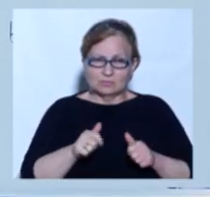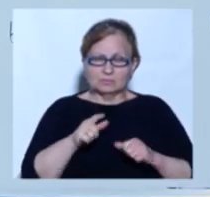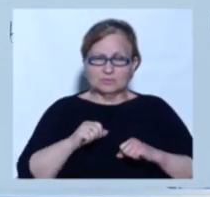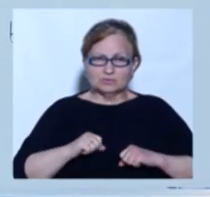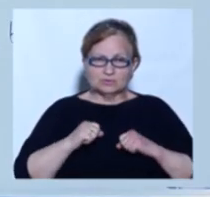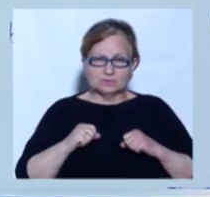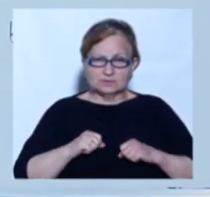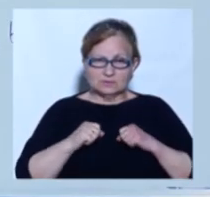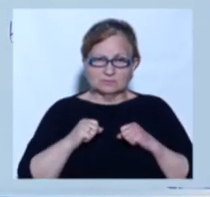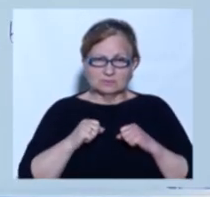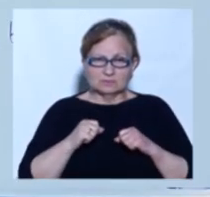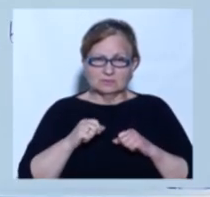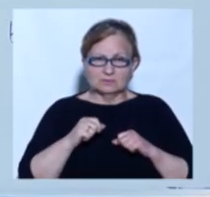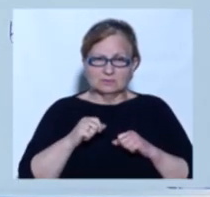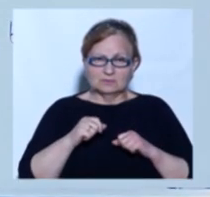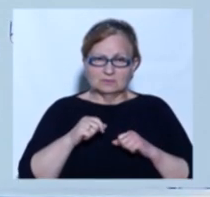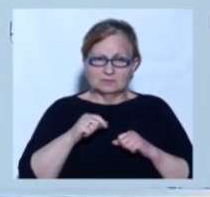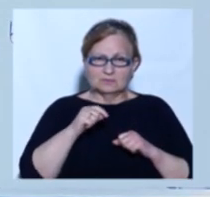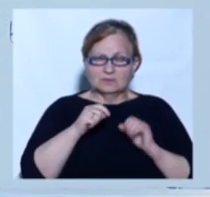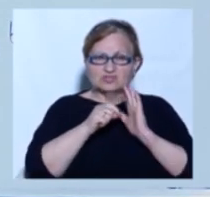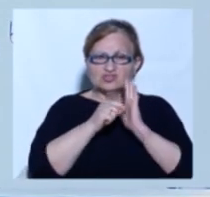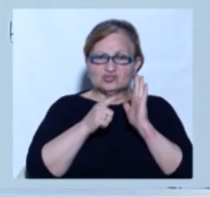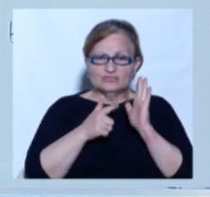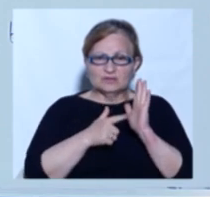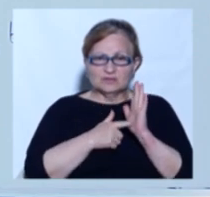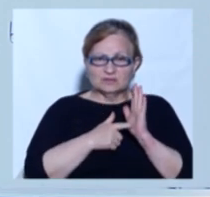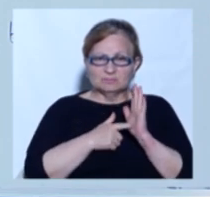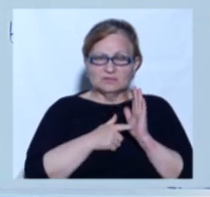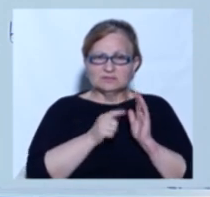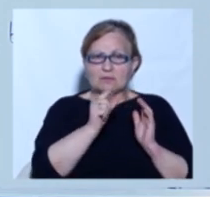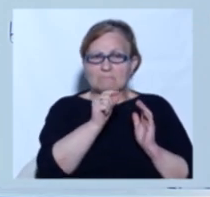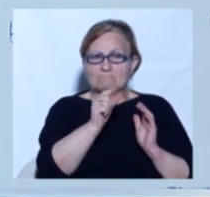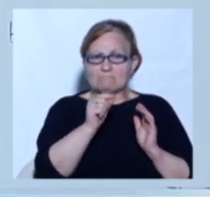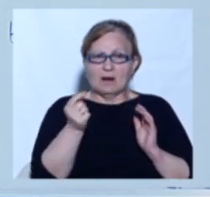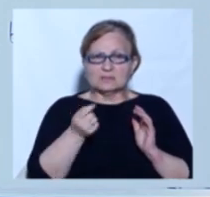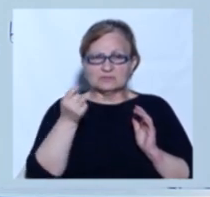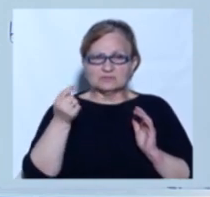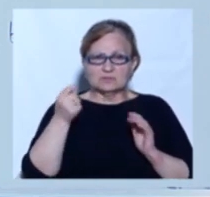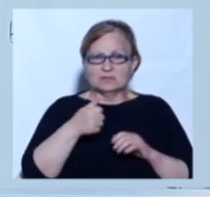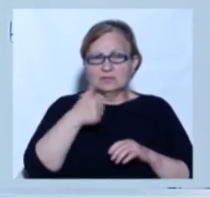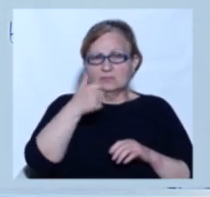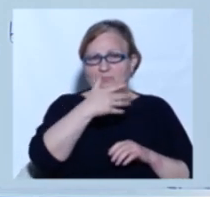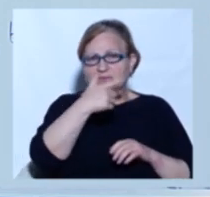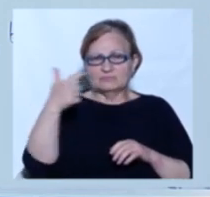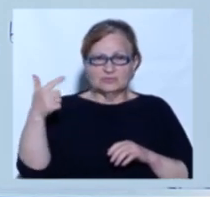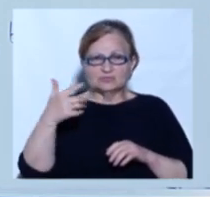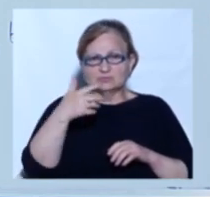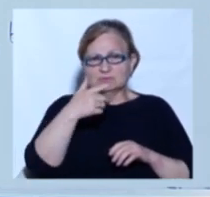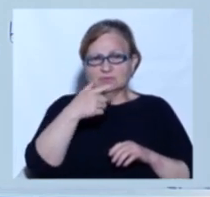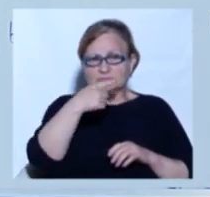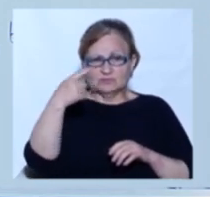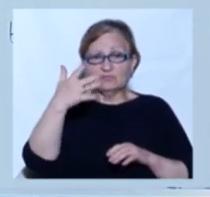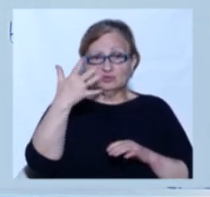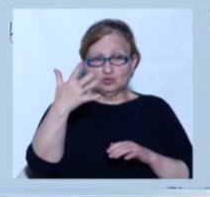შეეცადო, რომ 17 მარცვლიანი ჰაიკუ დაწერო, პირველ სტრიქონში გამოიყენო 5